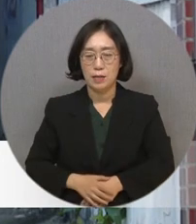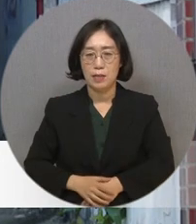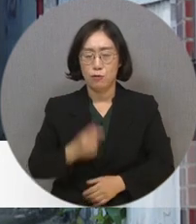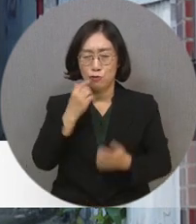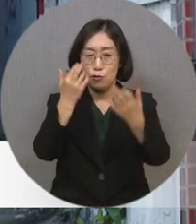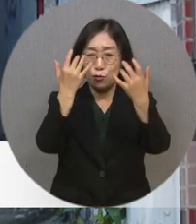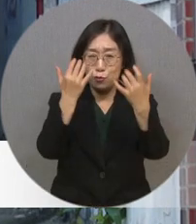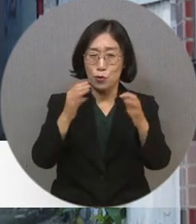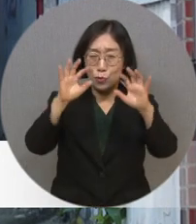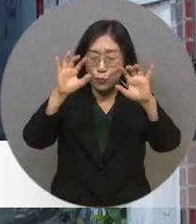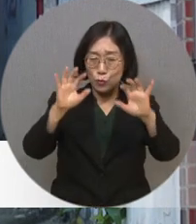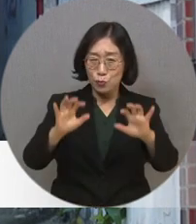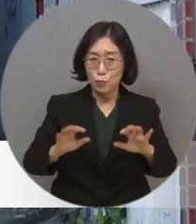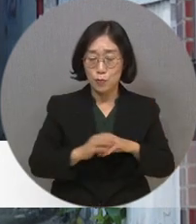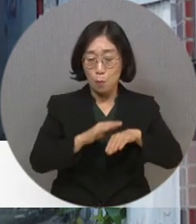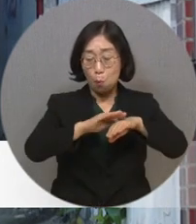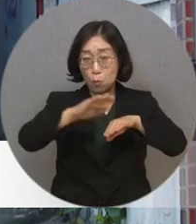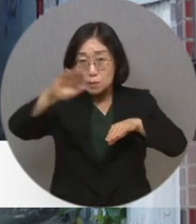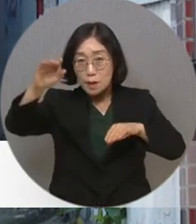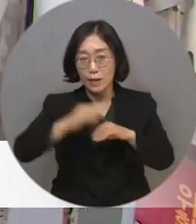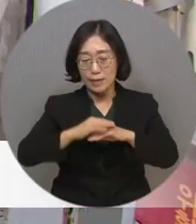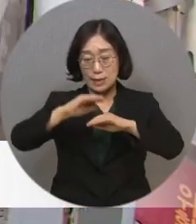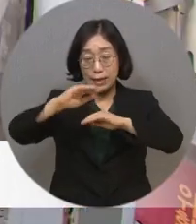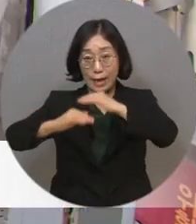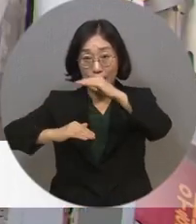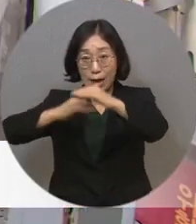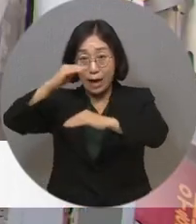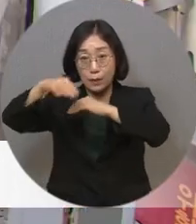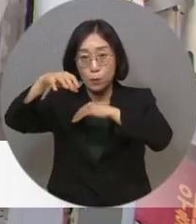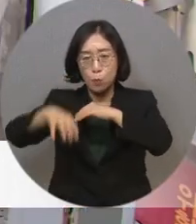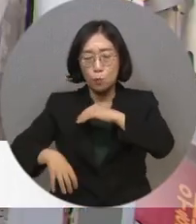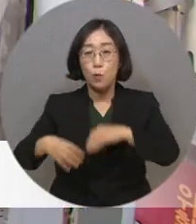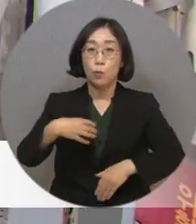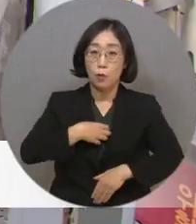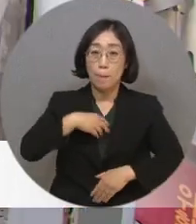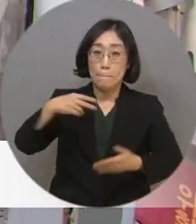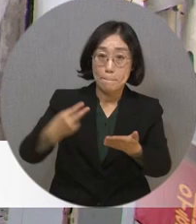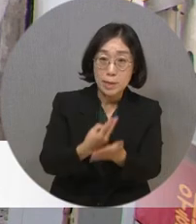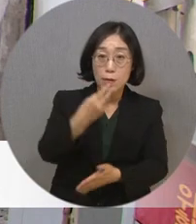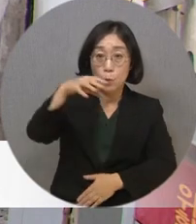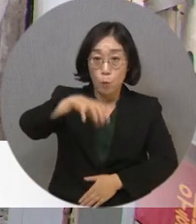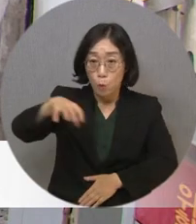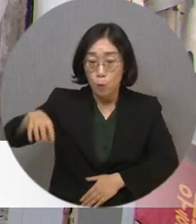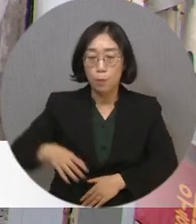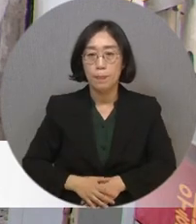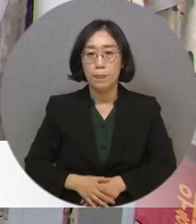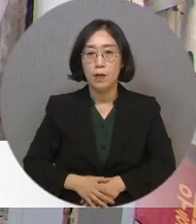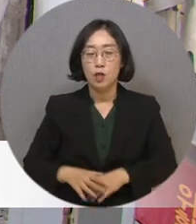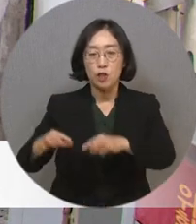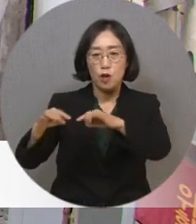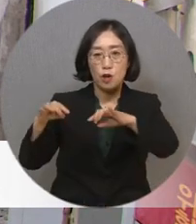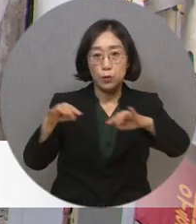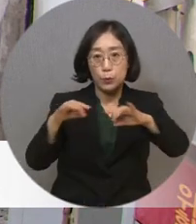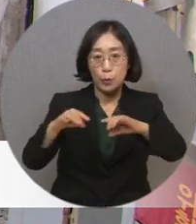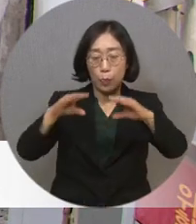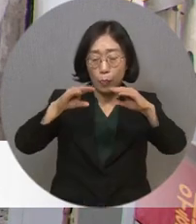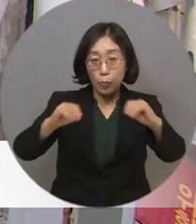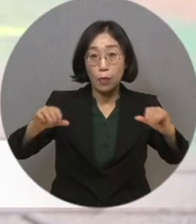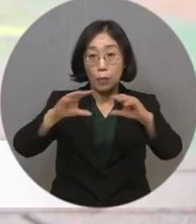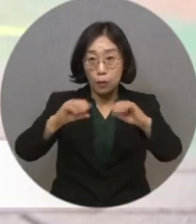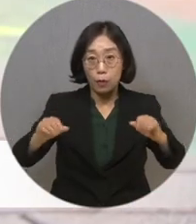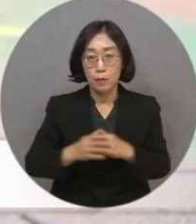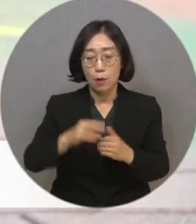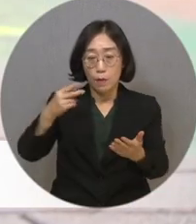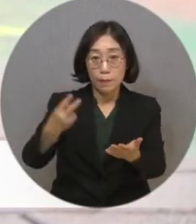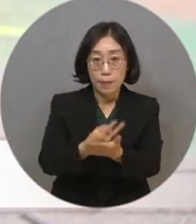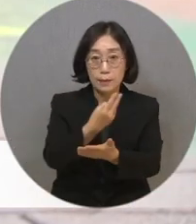결빙에 취약한 오르막길, 계단 등의 보행로에 도로 열선을 설치하는 것으로 노인과 아동 등의 낙상사고 예방에